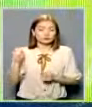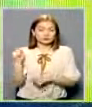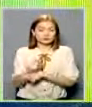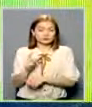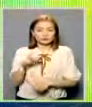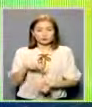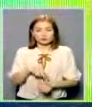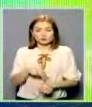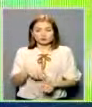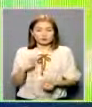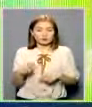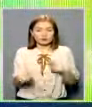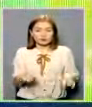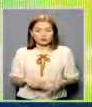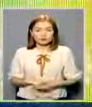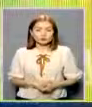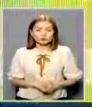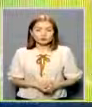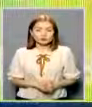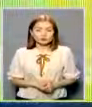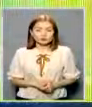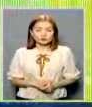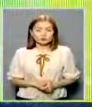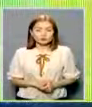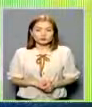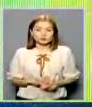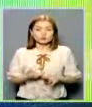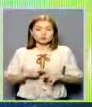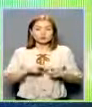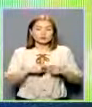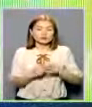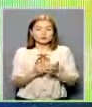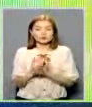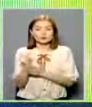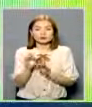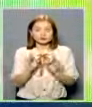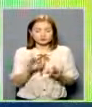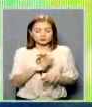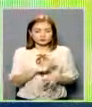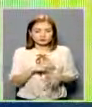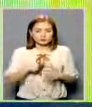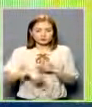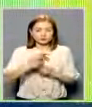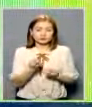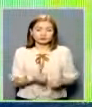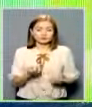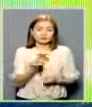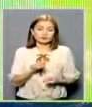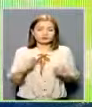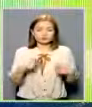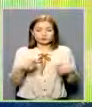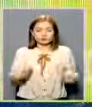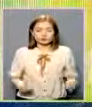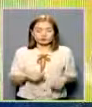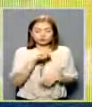сұраныстағы бағаның екеуінің ортасында үлкен арақатынас бар. Бұл мәселені біз жоғарыда атап өттік. Ішкі нарыққа арзандатылған бидайды